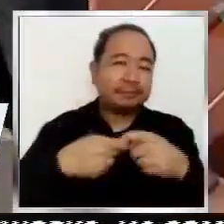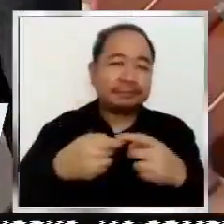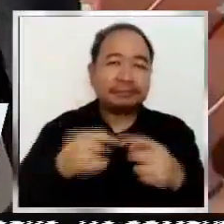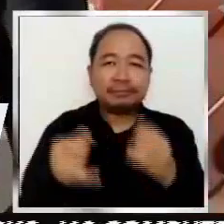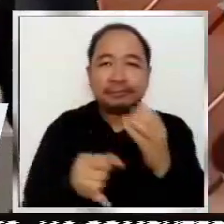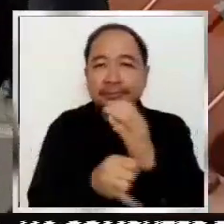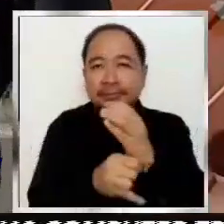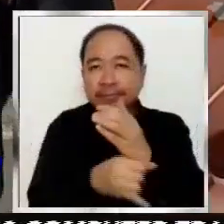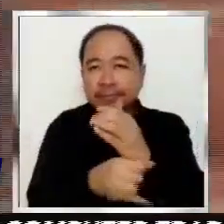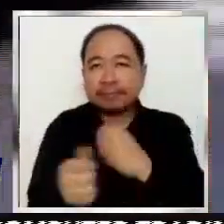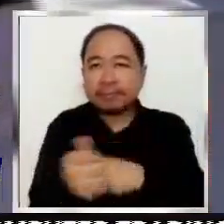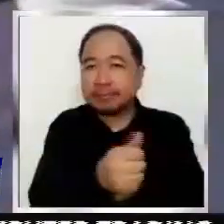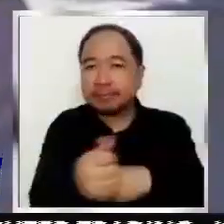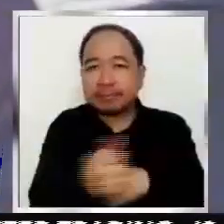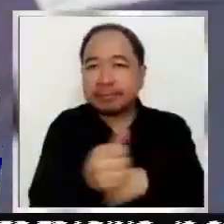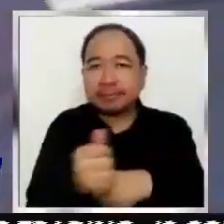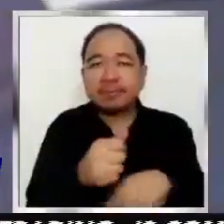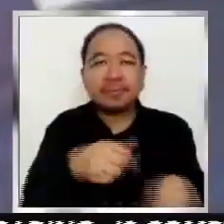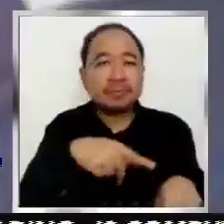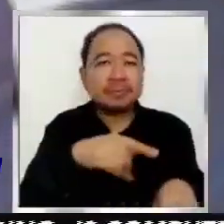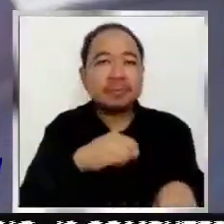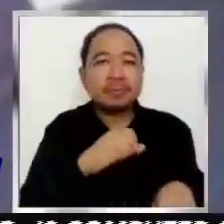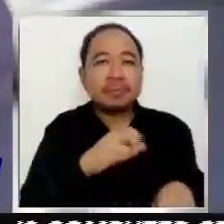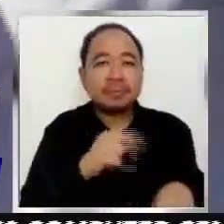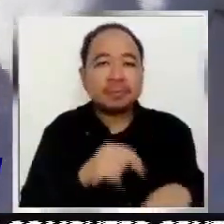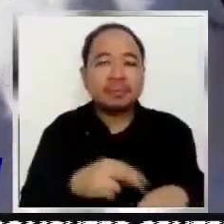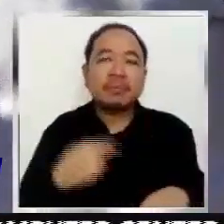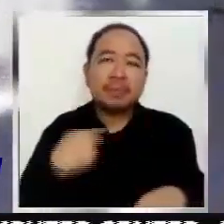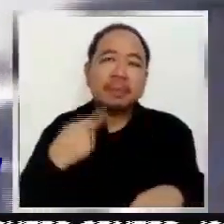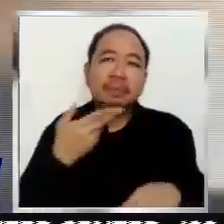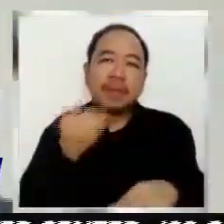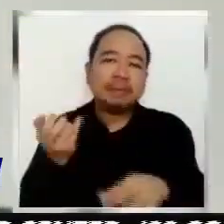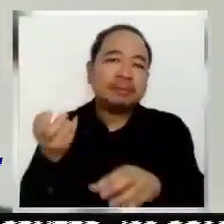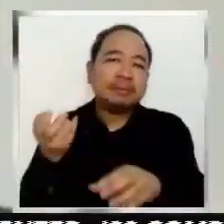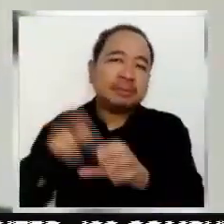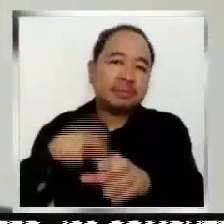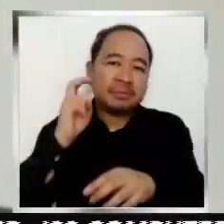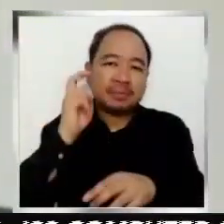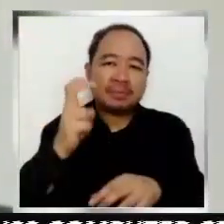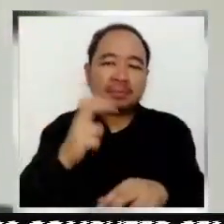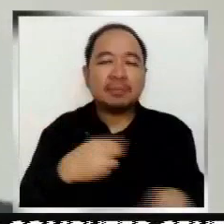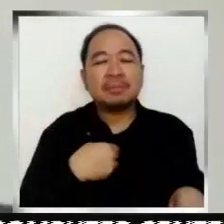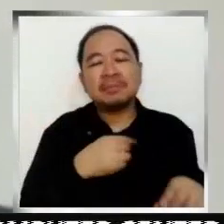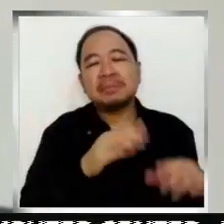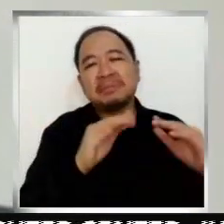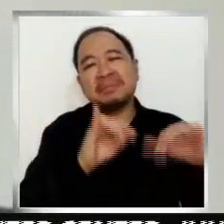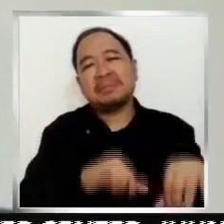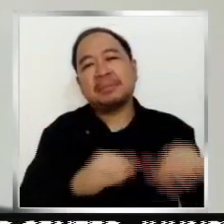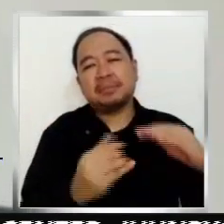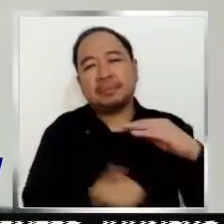Baling mag-LRT na lang. Hindi muna lalabas. Sa bahay lang muna. Tayo po ay naghanda